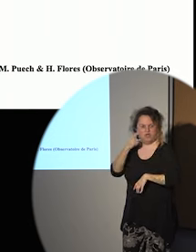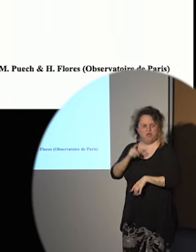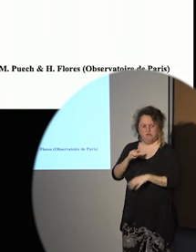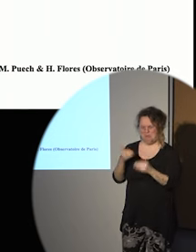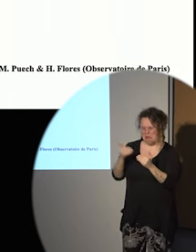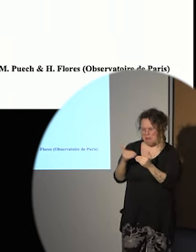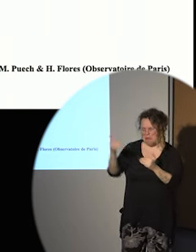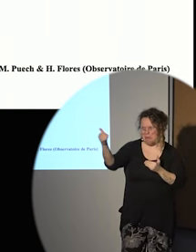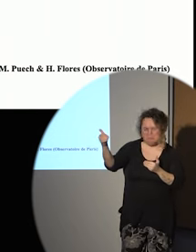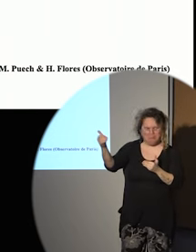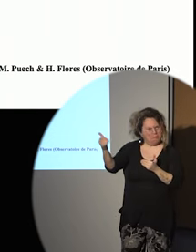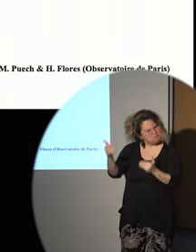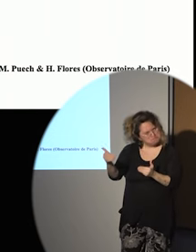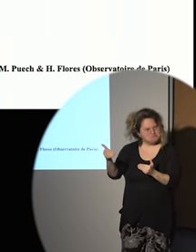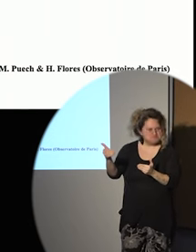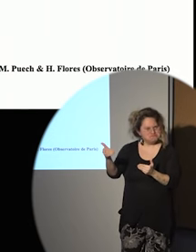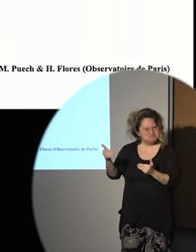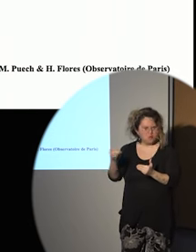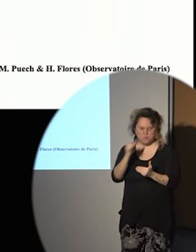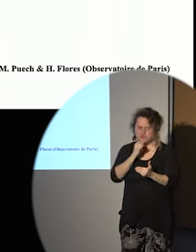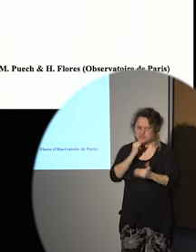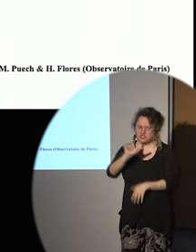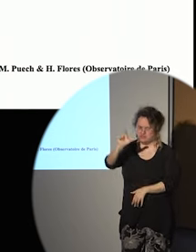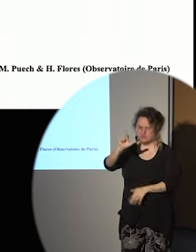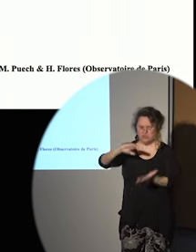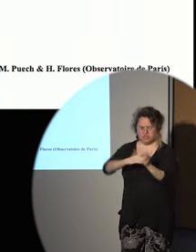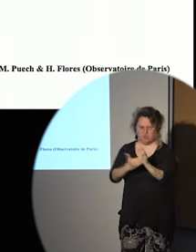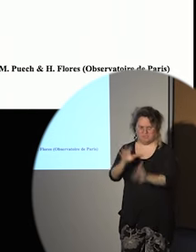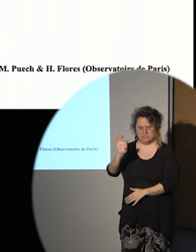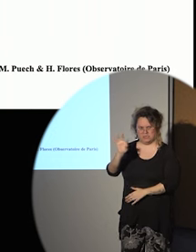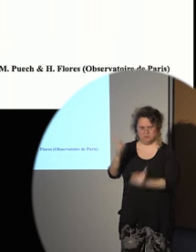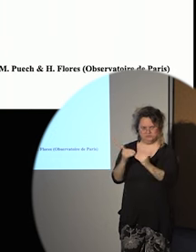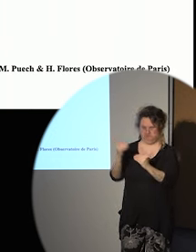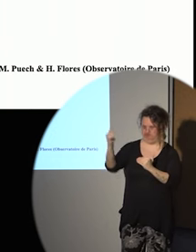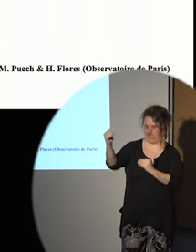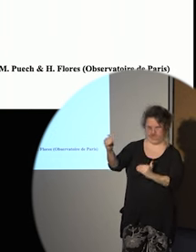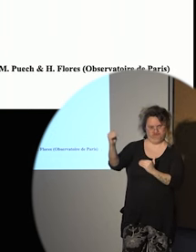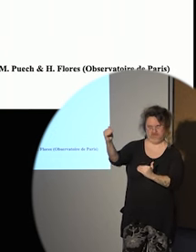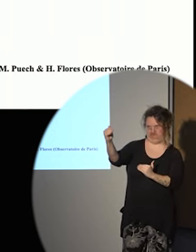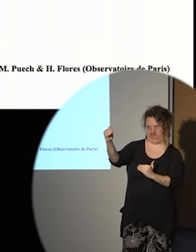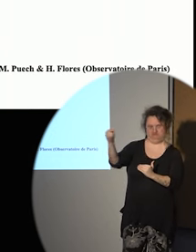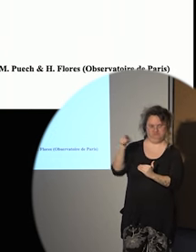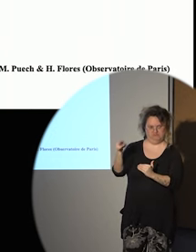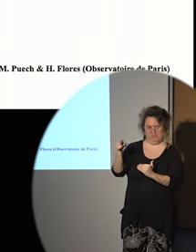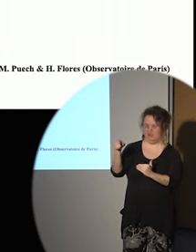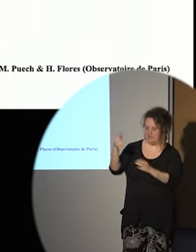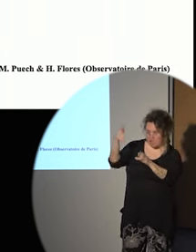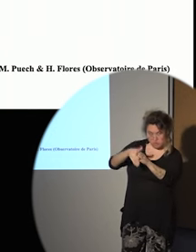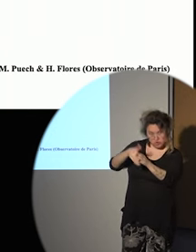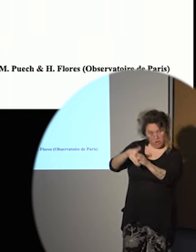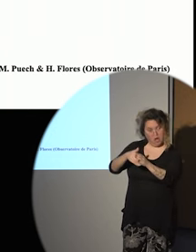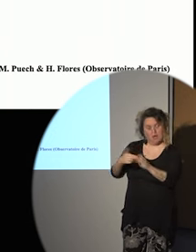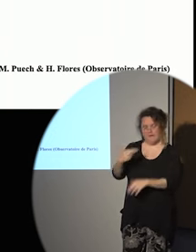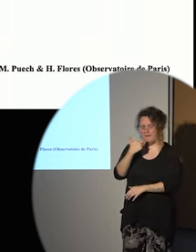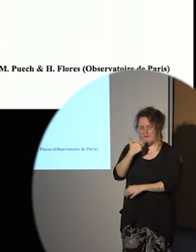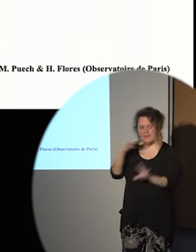grands télescopes, mais des télescopes qui nous garantissaient une certaine qualité d'image, etc. Donc, c'est posé la question, est-ce